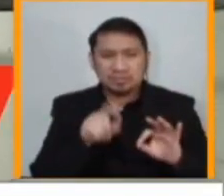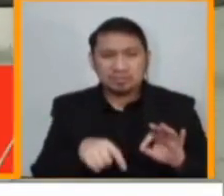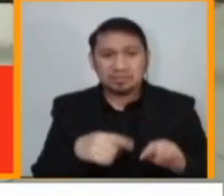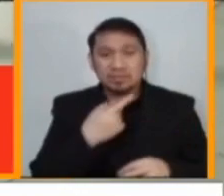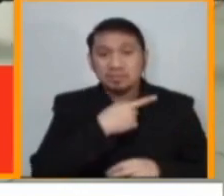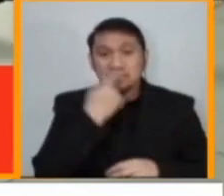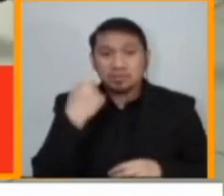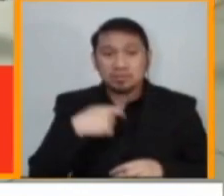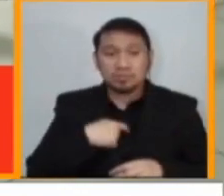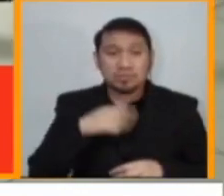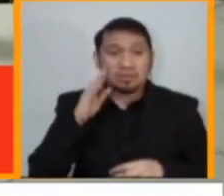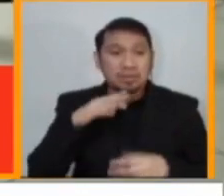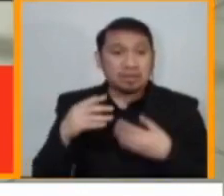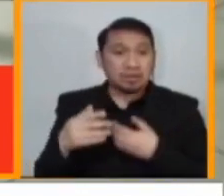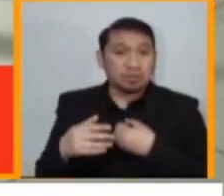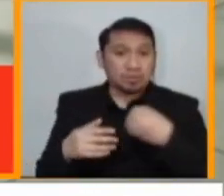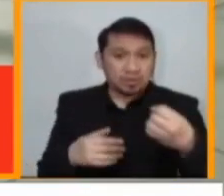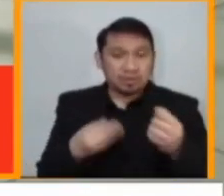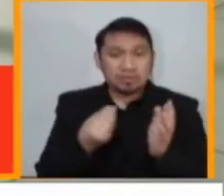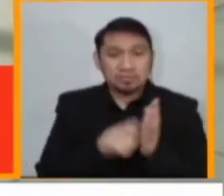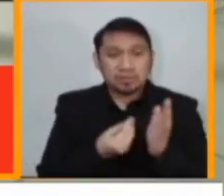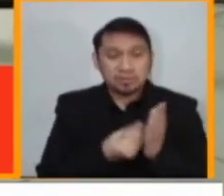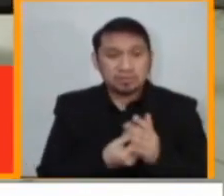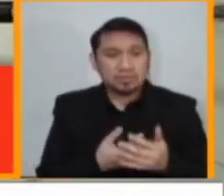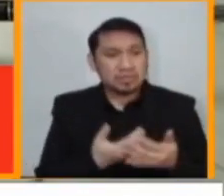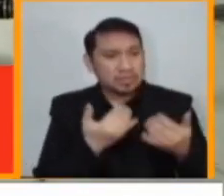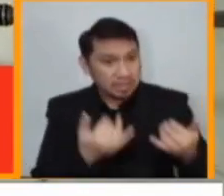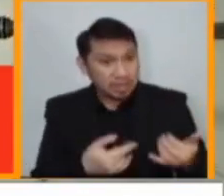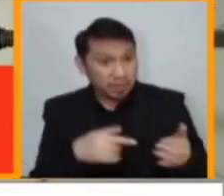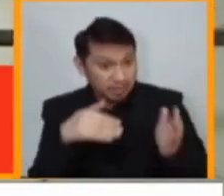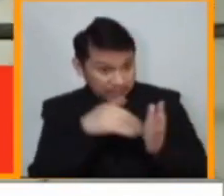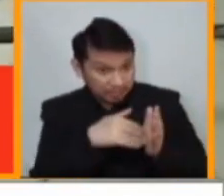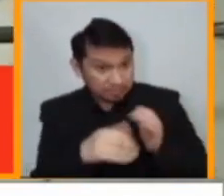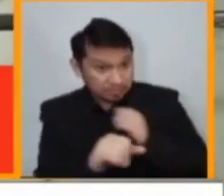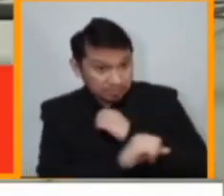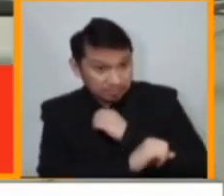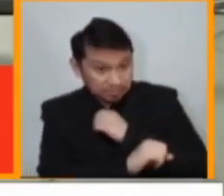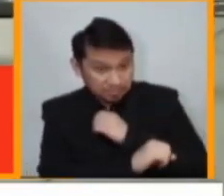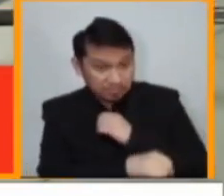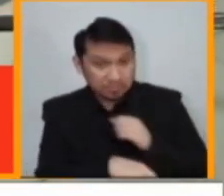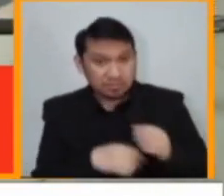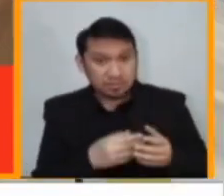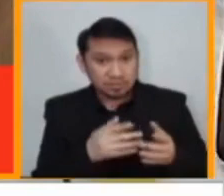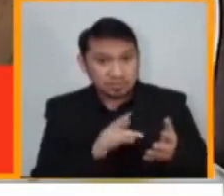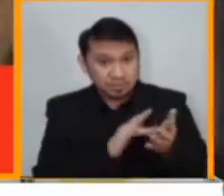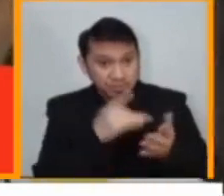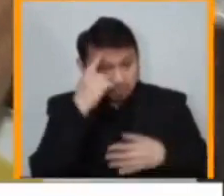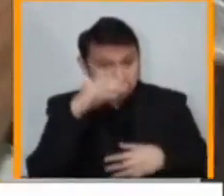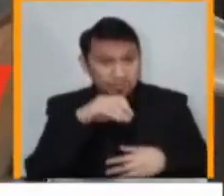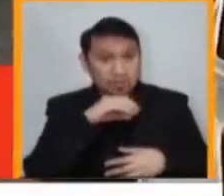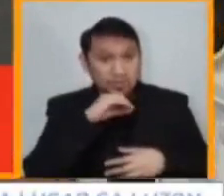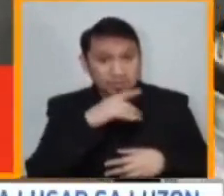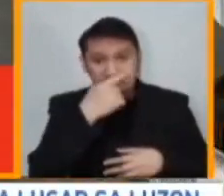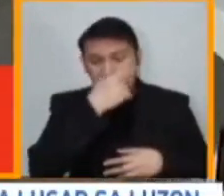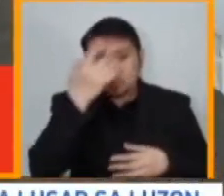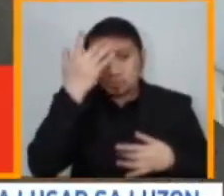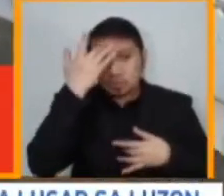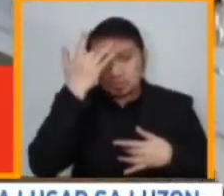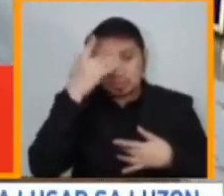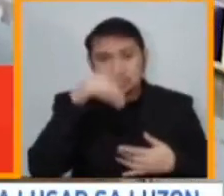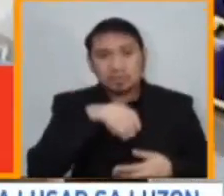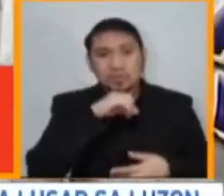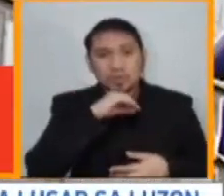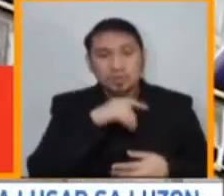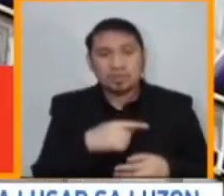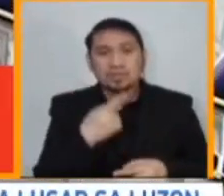Yung lola mo? Opo. So ngayon, nagnakaw ka para lang mabigyan yung lola mo? Opo, kasi may sakit lola ko eh. Ayon sa barangay, notorious